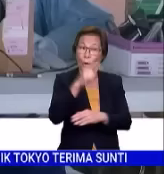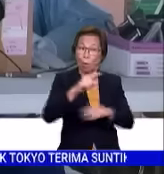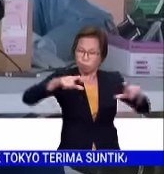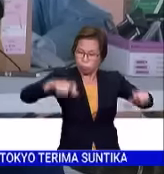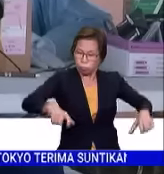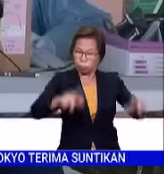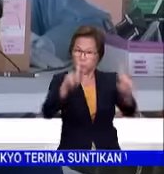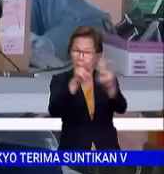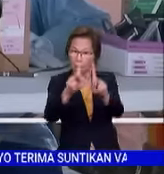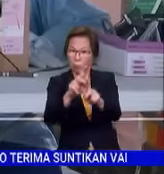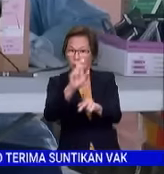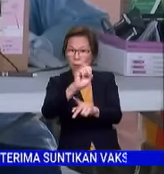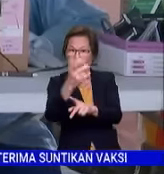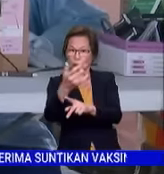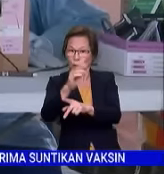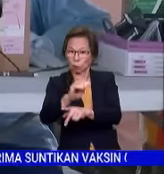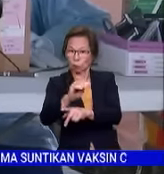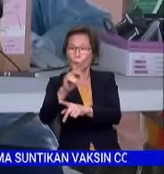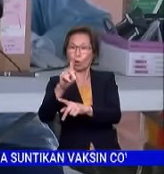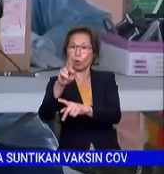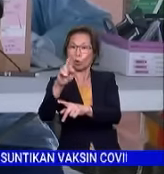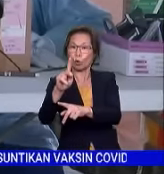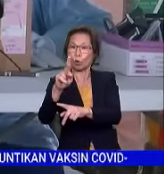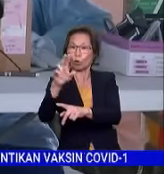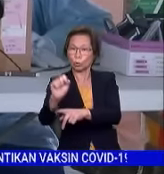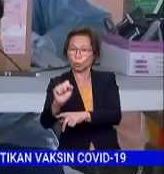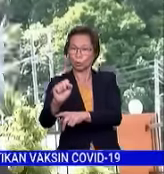ialah Kampung Skim Kokos Kuna.